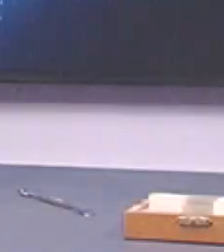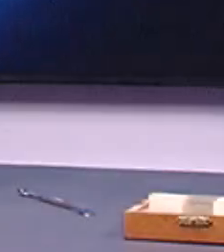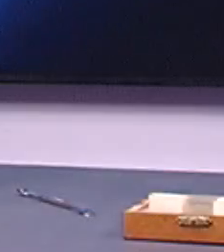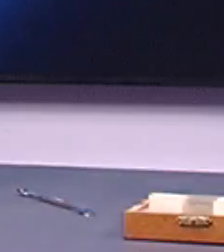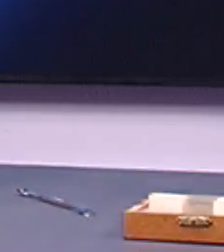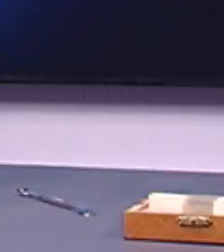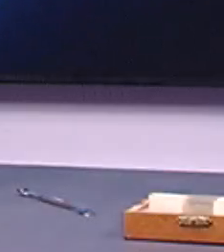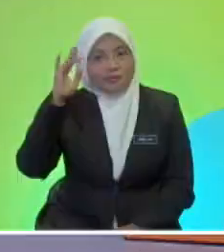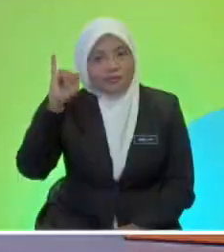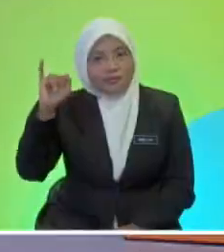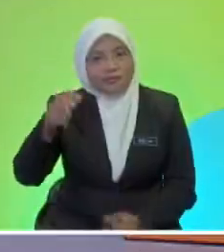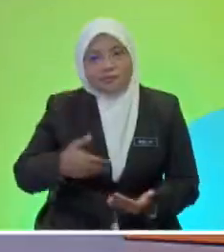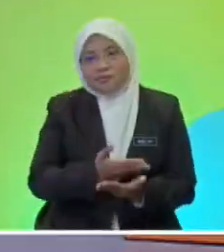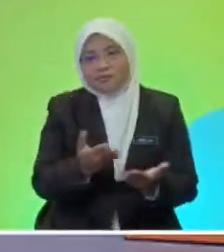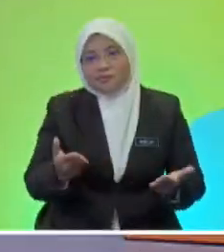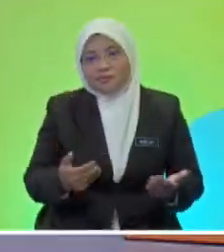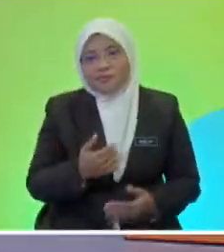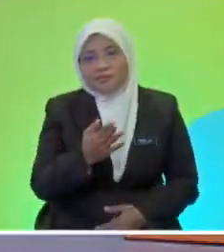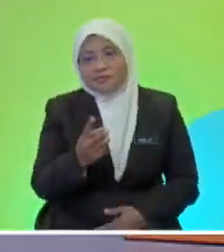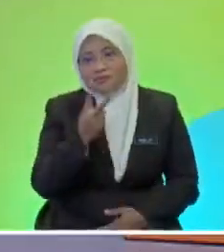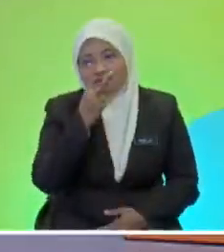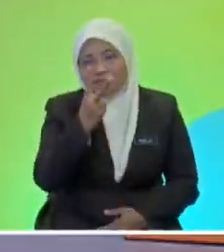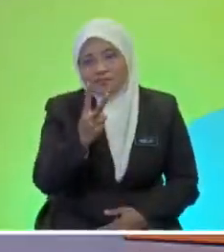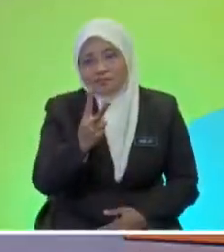Hai semua anda sedang menonton